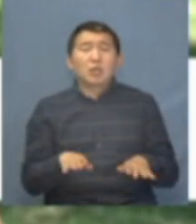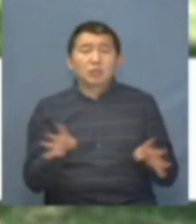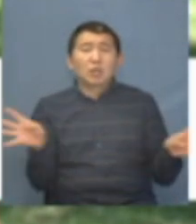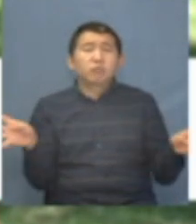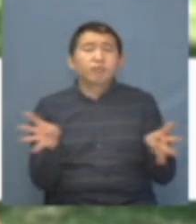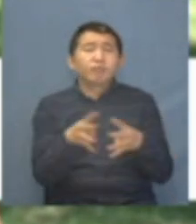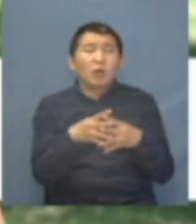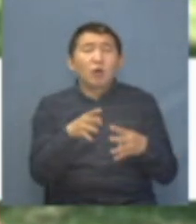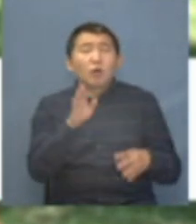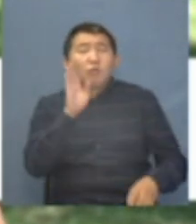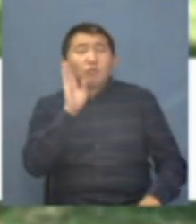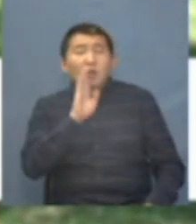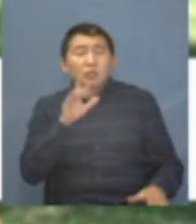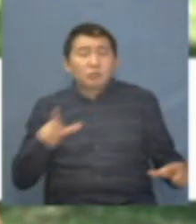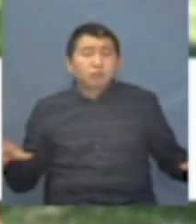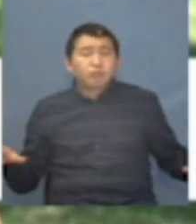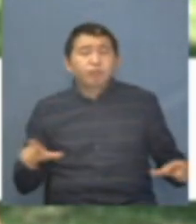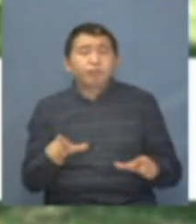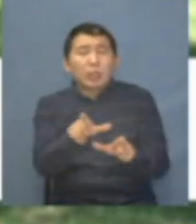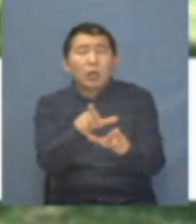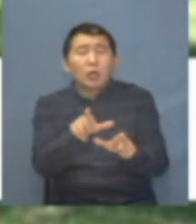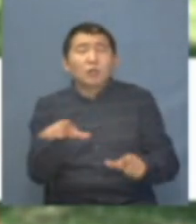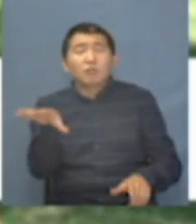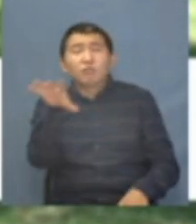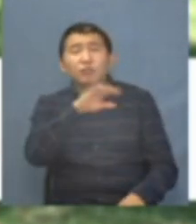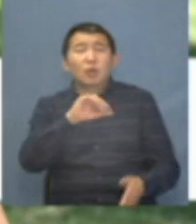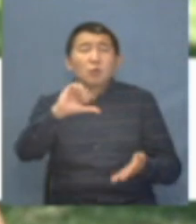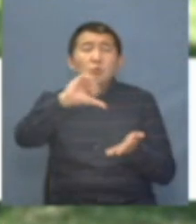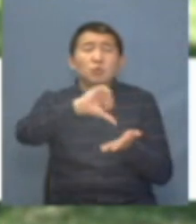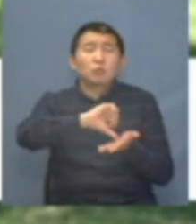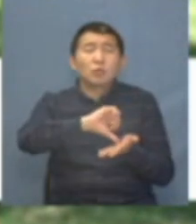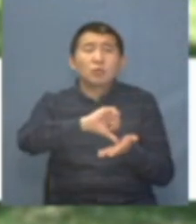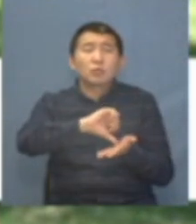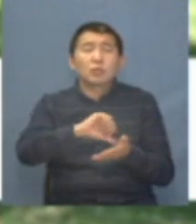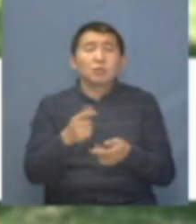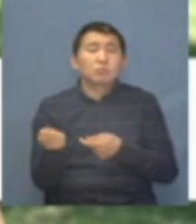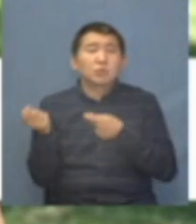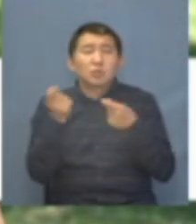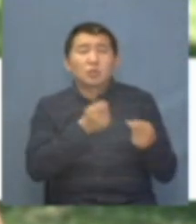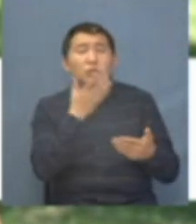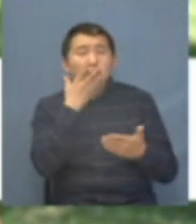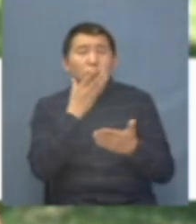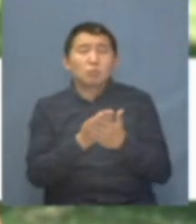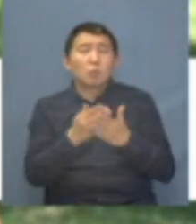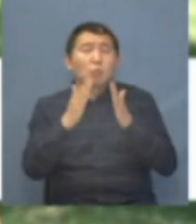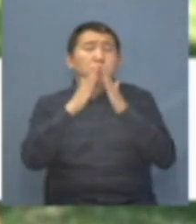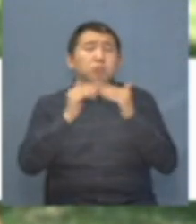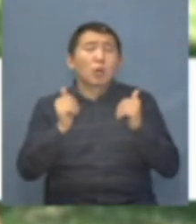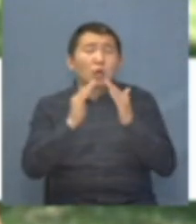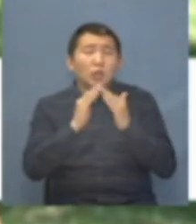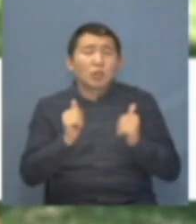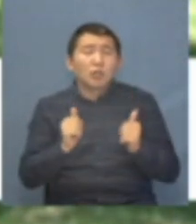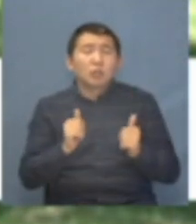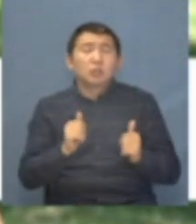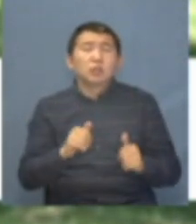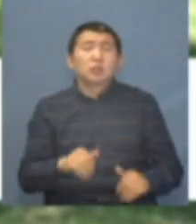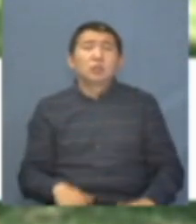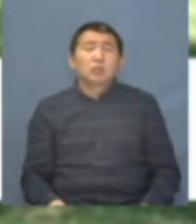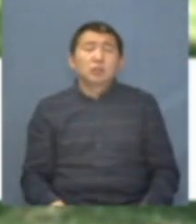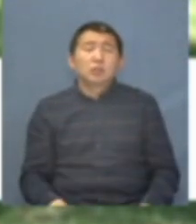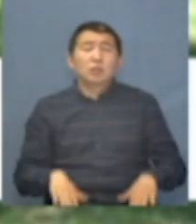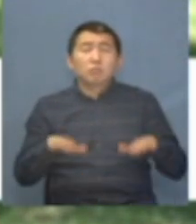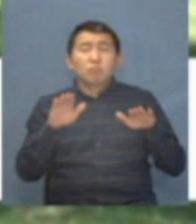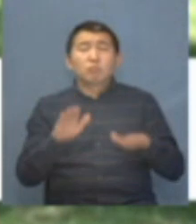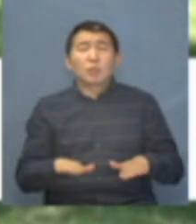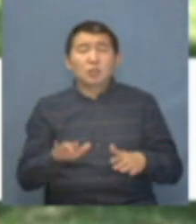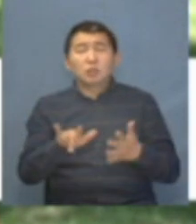место извлечения силы. И сегодня мы видим все участники фестиваля, которые приехали, привезли с собой палатки, разместились в палаточных городках. Для этого были